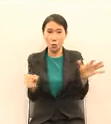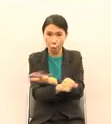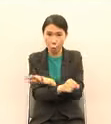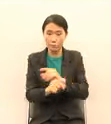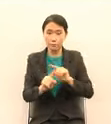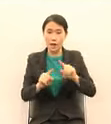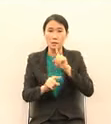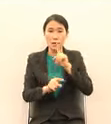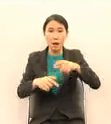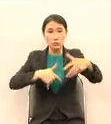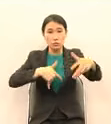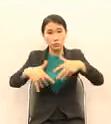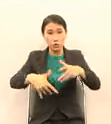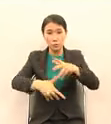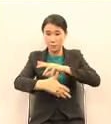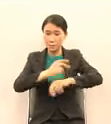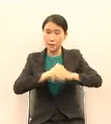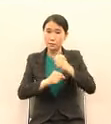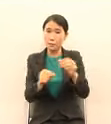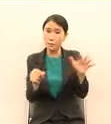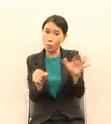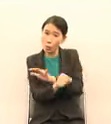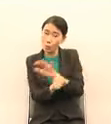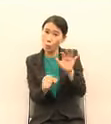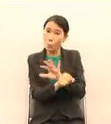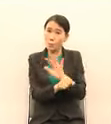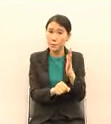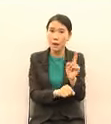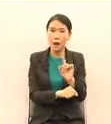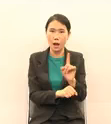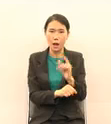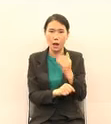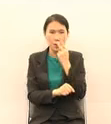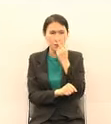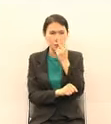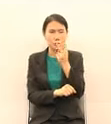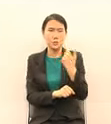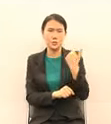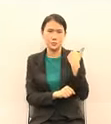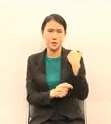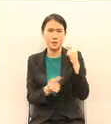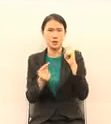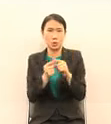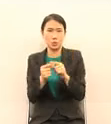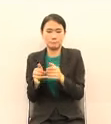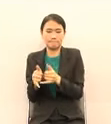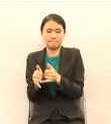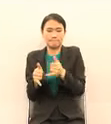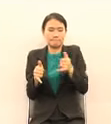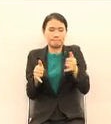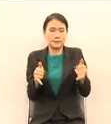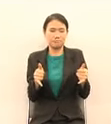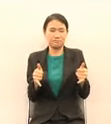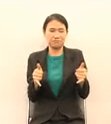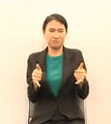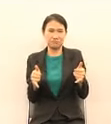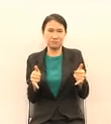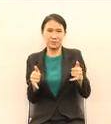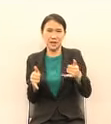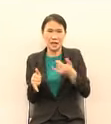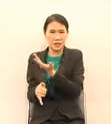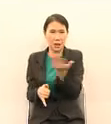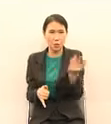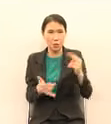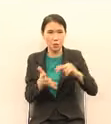ำไปปฏิบัติว่าทำได้ครบถ้วนแล้วหรือยังนะครับผมคิดว่าถ้าดูง่ายๆมันมีแค่โซเชียลดิสทันซิ่งอันเดียวเลยที่จะทำให้ทุกอย่